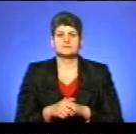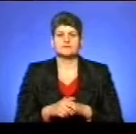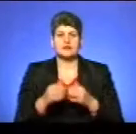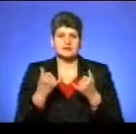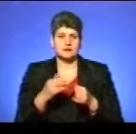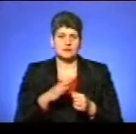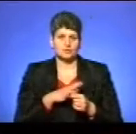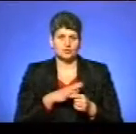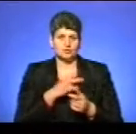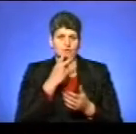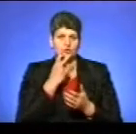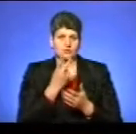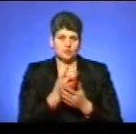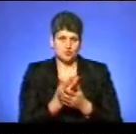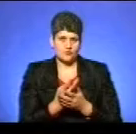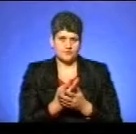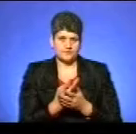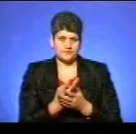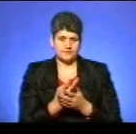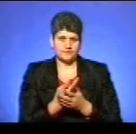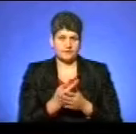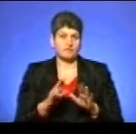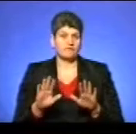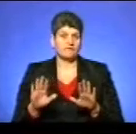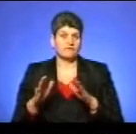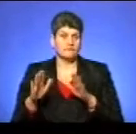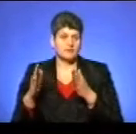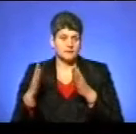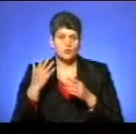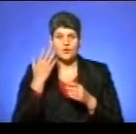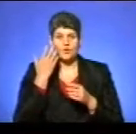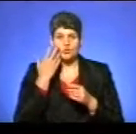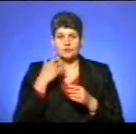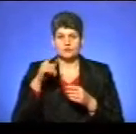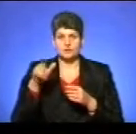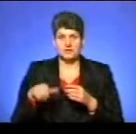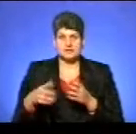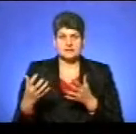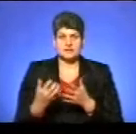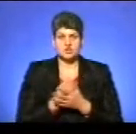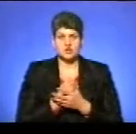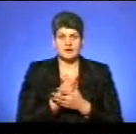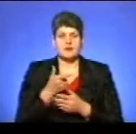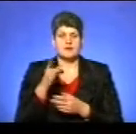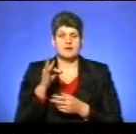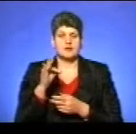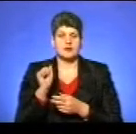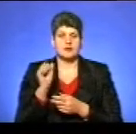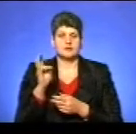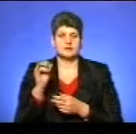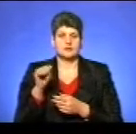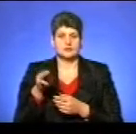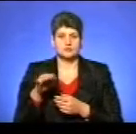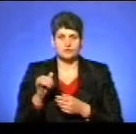Зараз було продемонстровано критичний випадок, коли у пасажира виявили гранату. І в